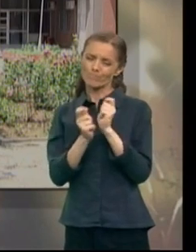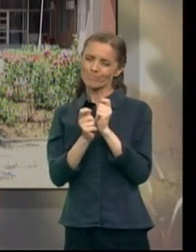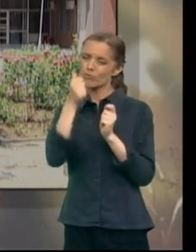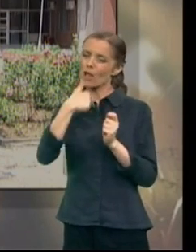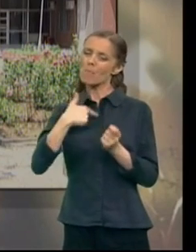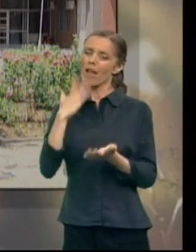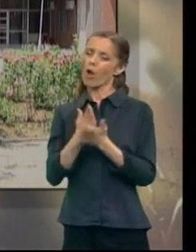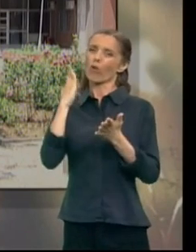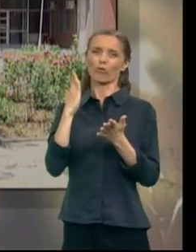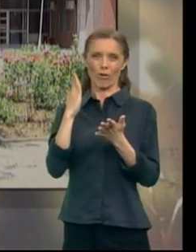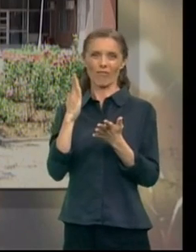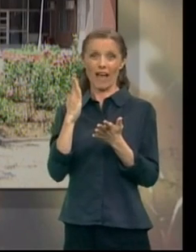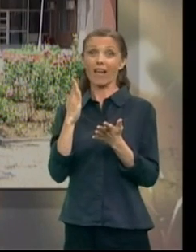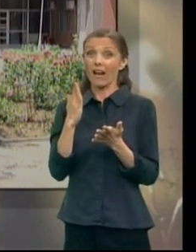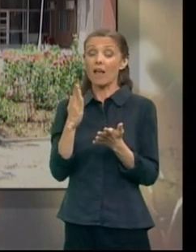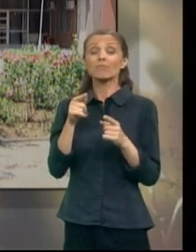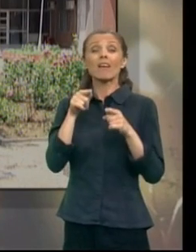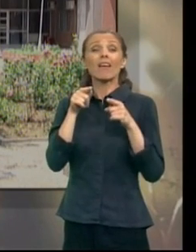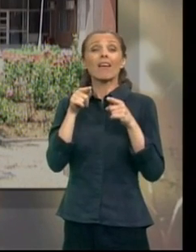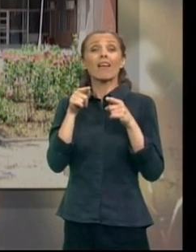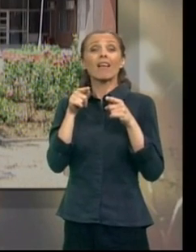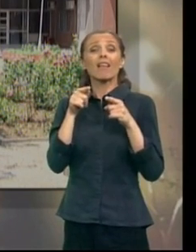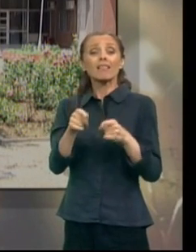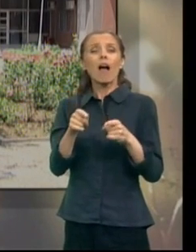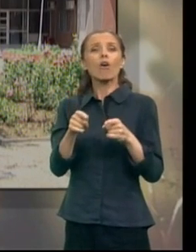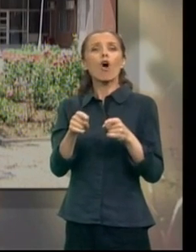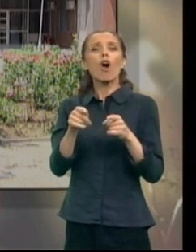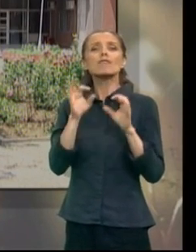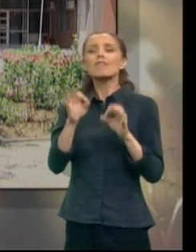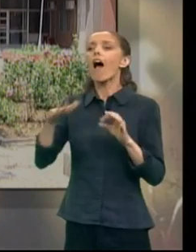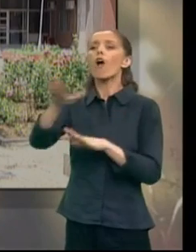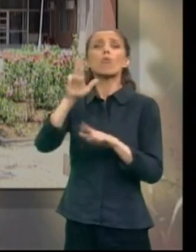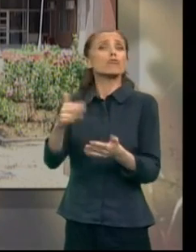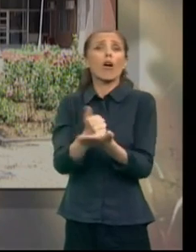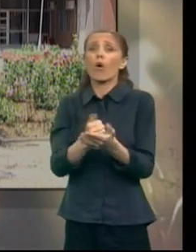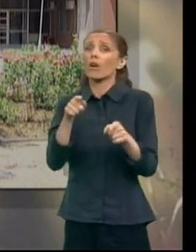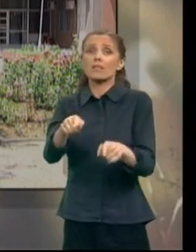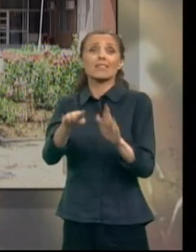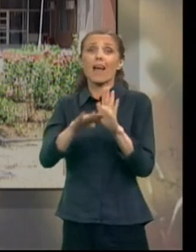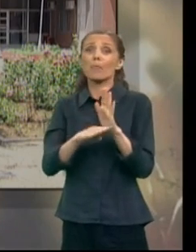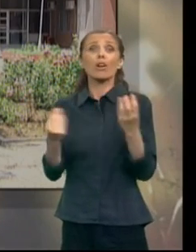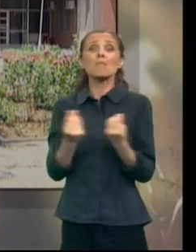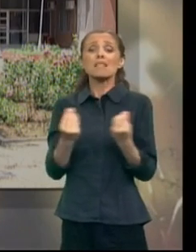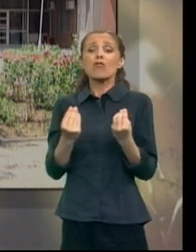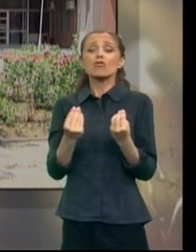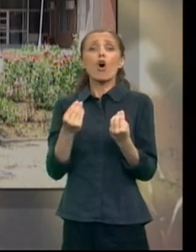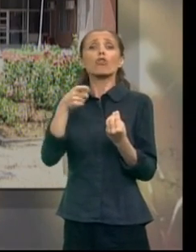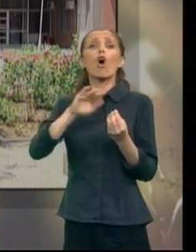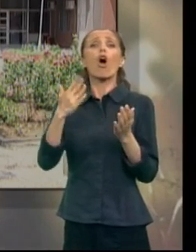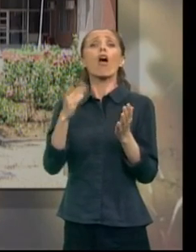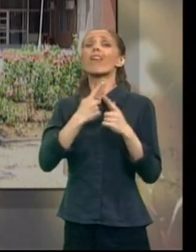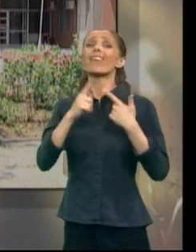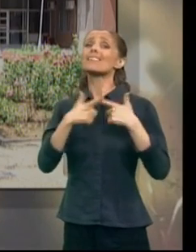sebi podešava i da na taj način svako ima pristup takvom programu, pošto takva vrsta prava ne sme da bude